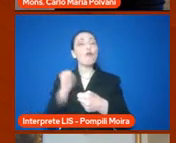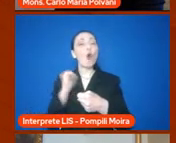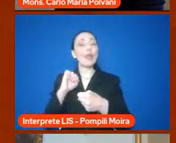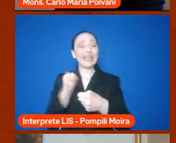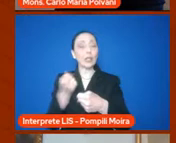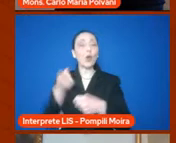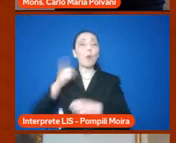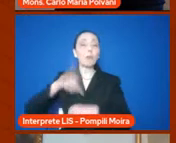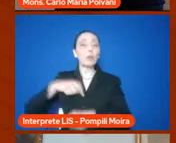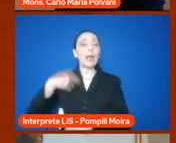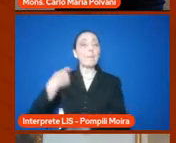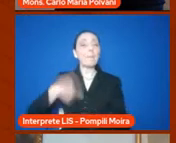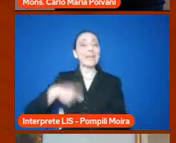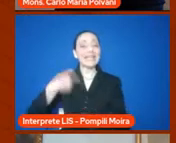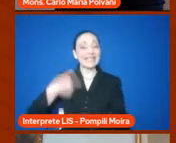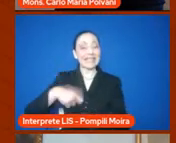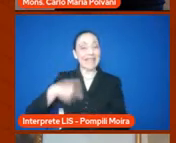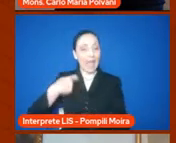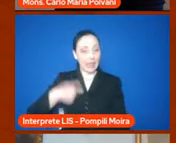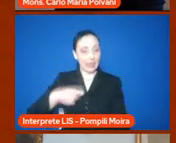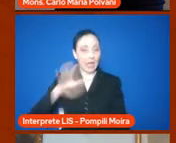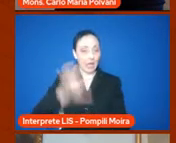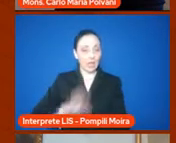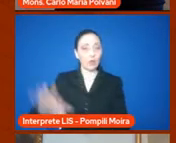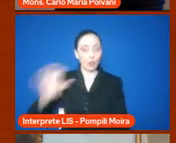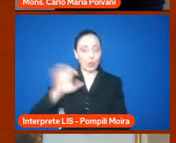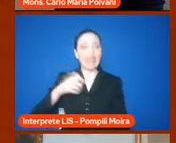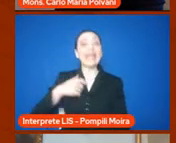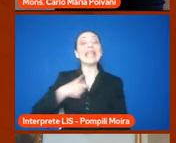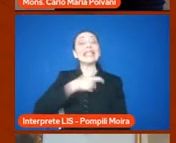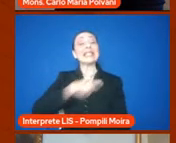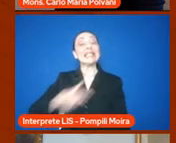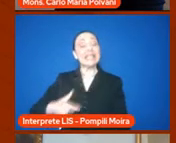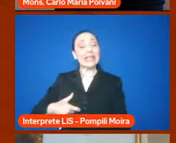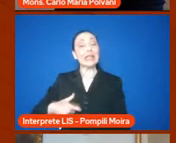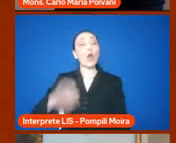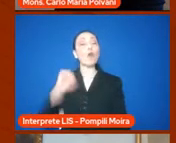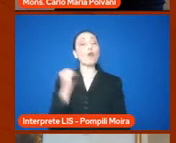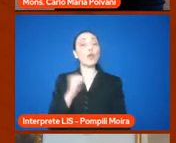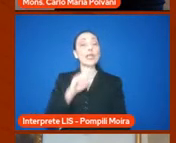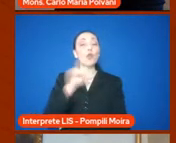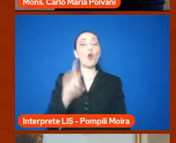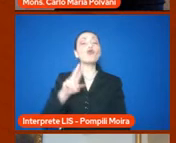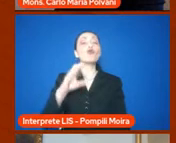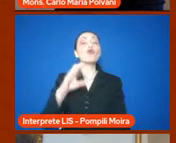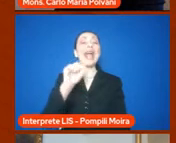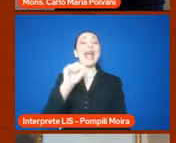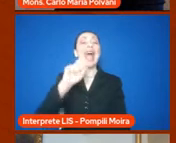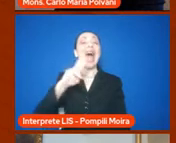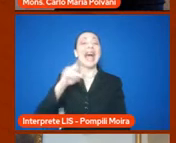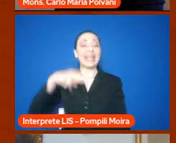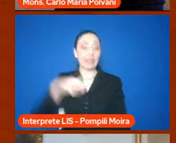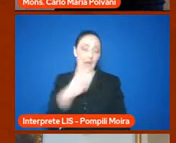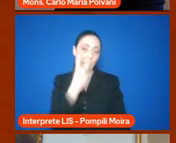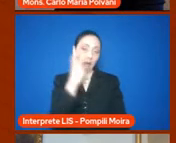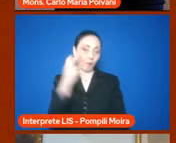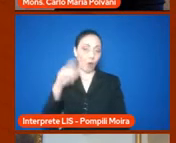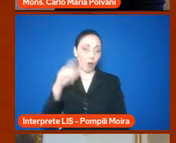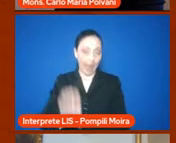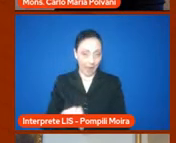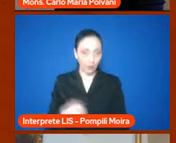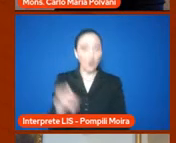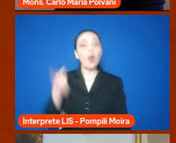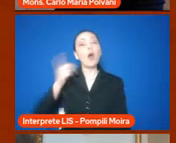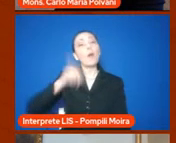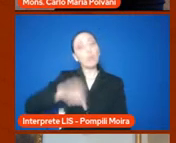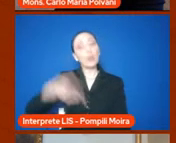della signor Sindaco di Foligno, Avvocato Zuccarini, e alla Presidente della Regione Umbria, Avvocato